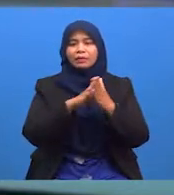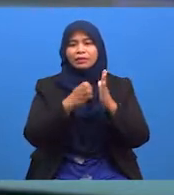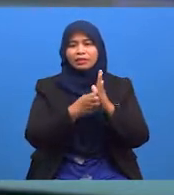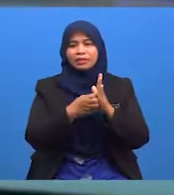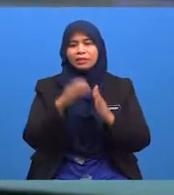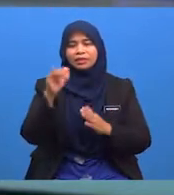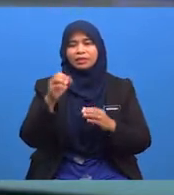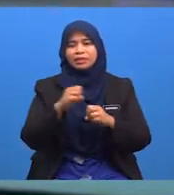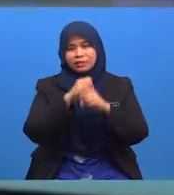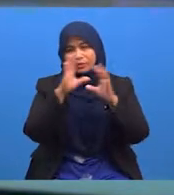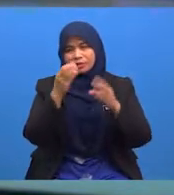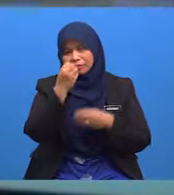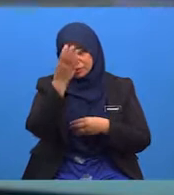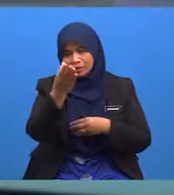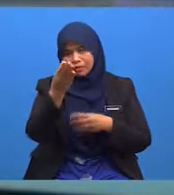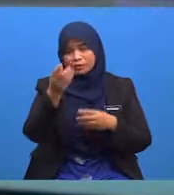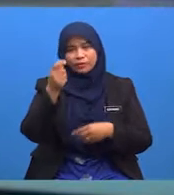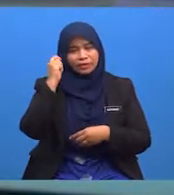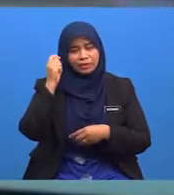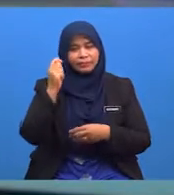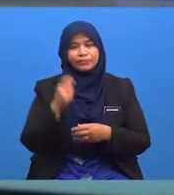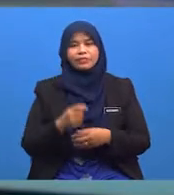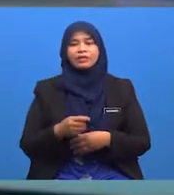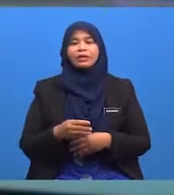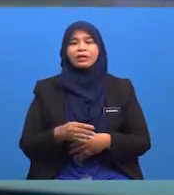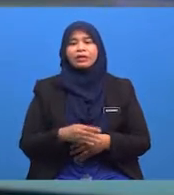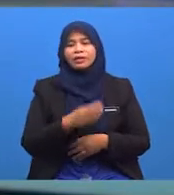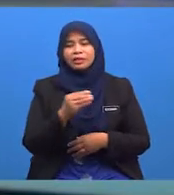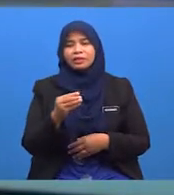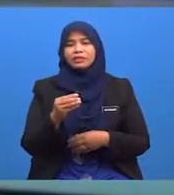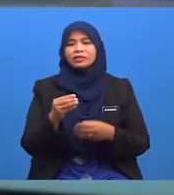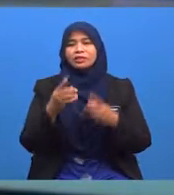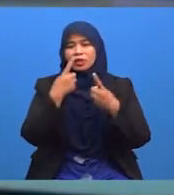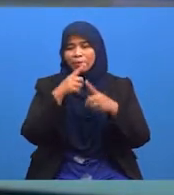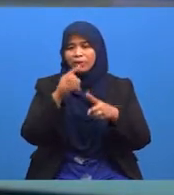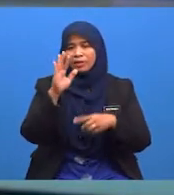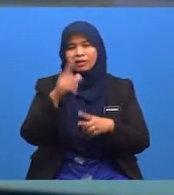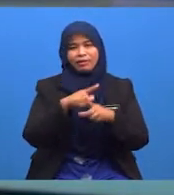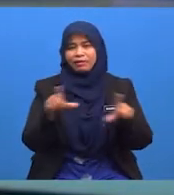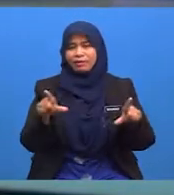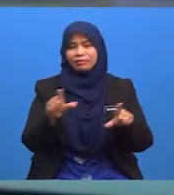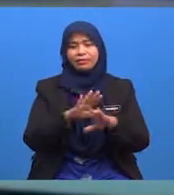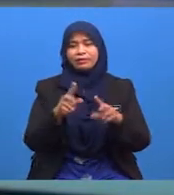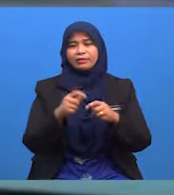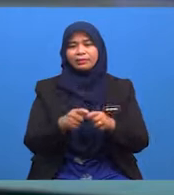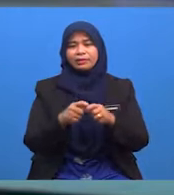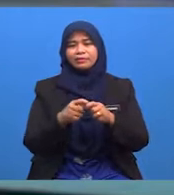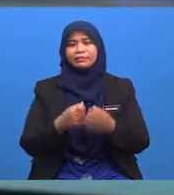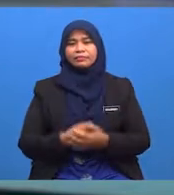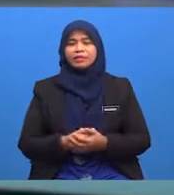yang diterangkan sebentar tadi. Manakala kombinasi jawapan yang lain sama sekali tidak